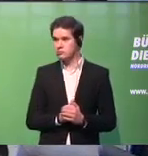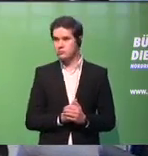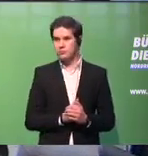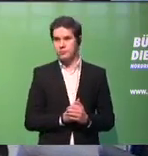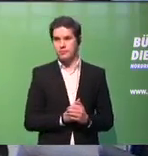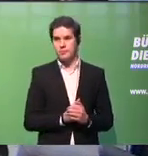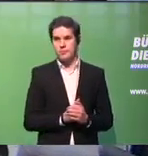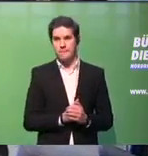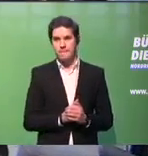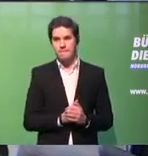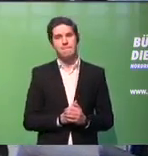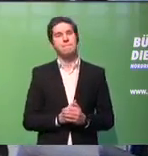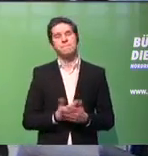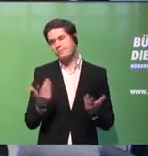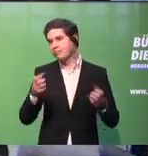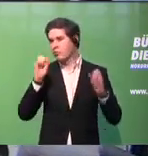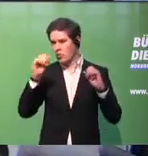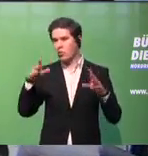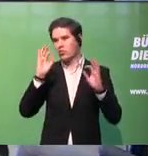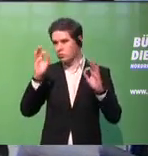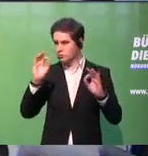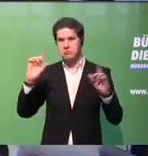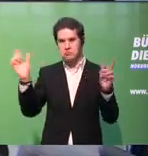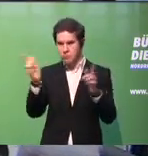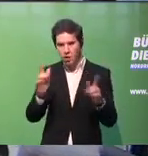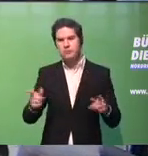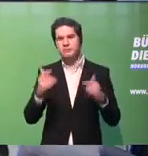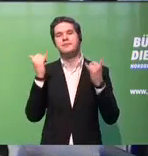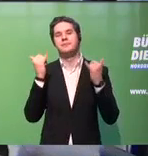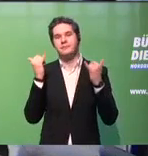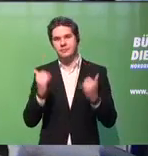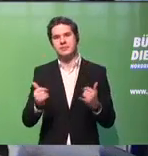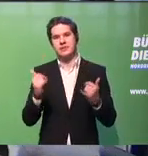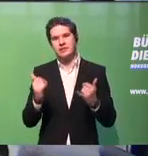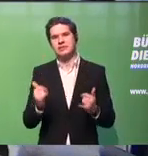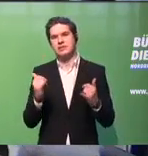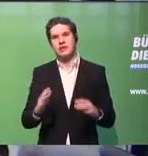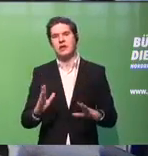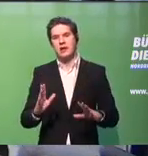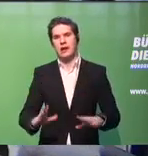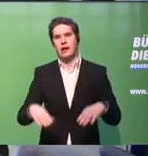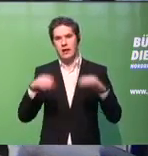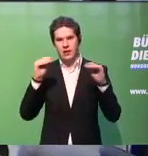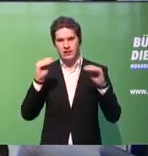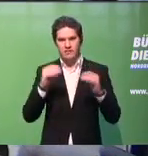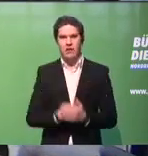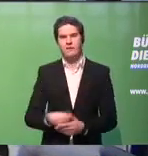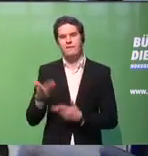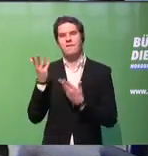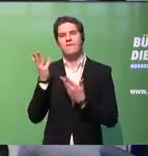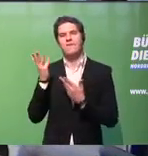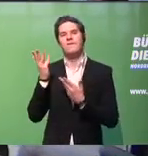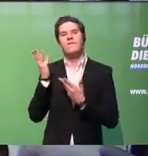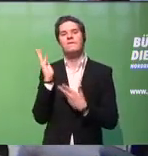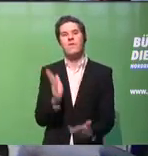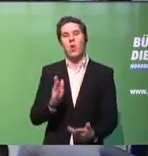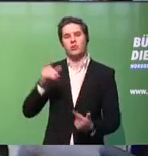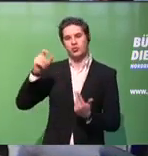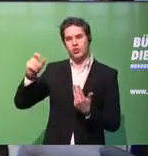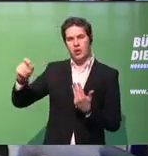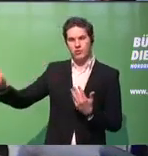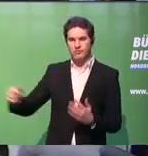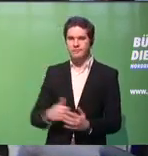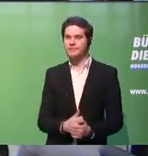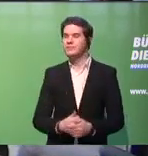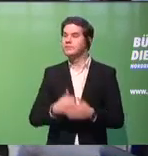Das scheint nicht der Fall zu sein. Dann fangen wir jetzt mit der Vorstellung der Kandidaten an. Und